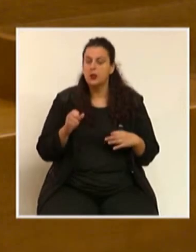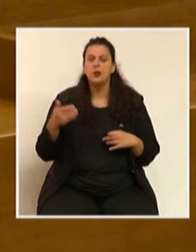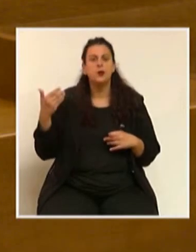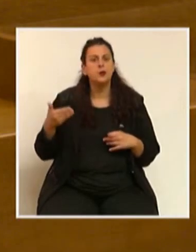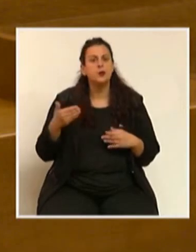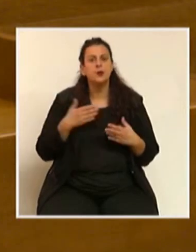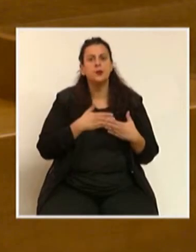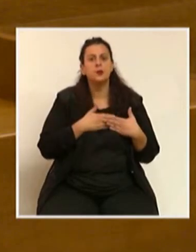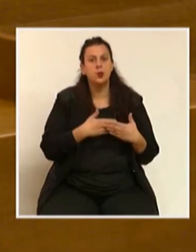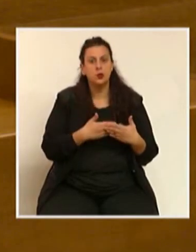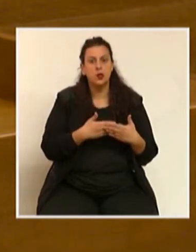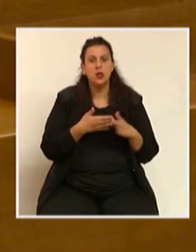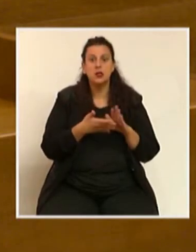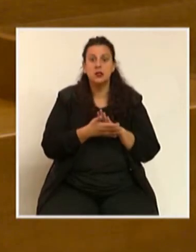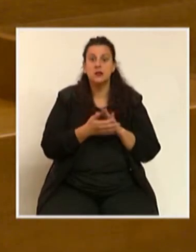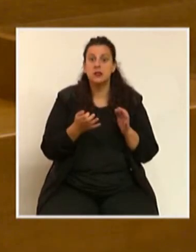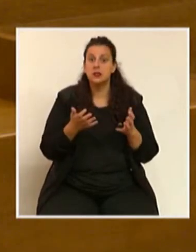anar a aquesta reunió, perquè recordem,